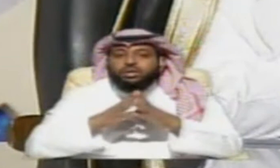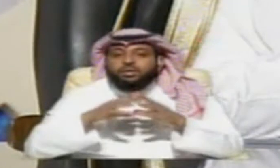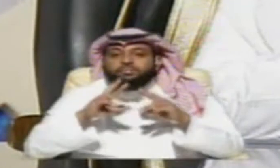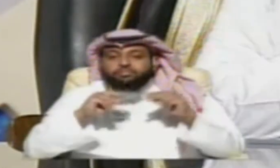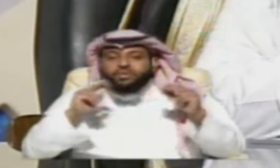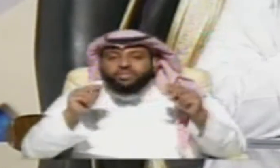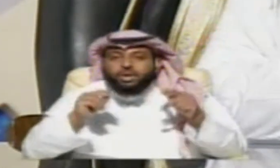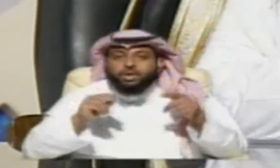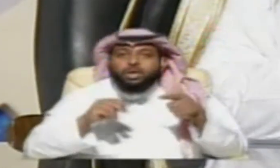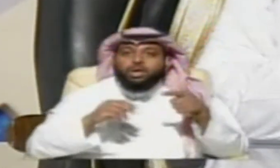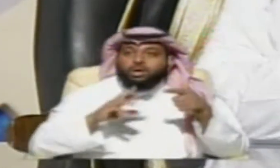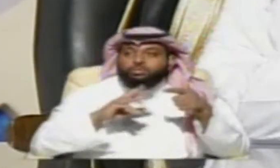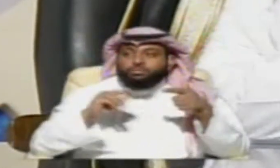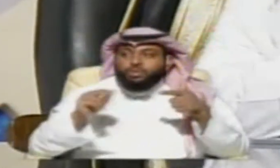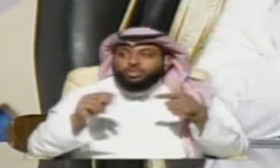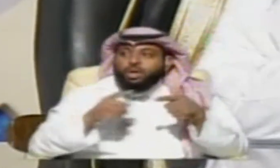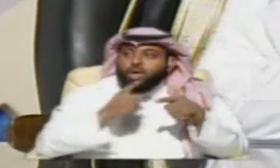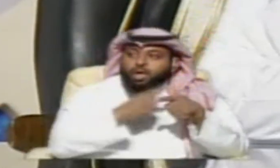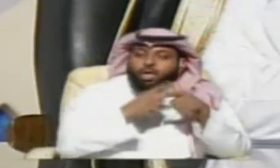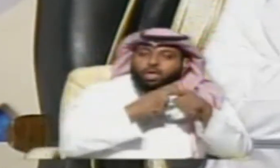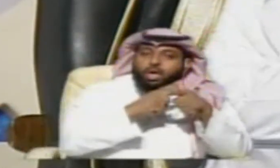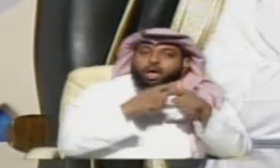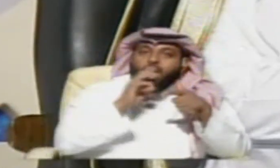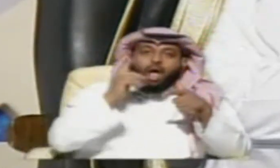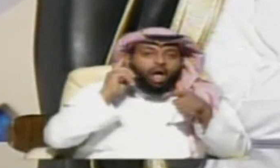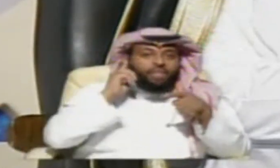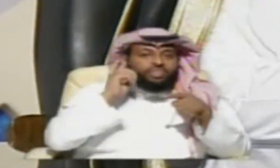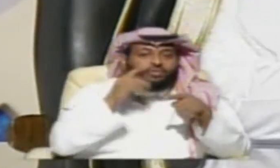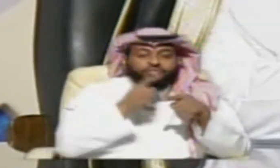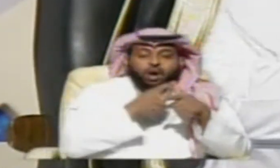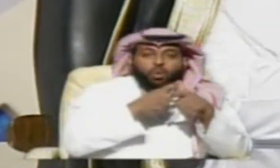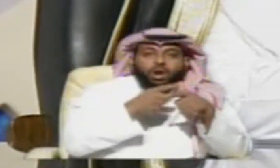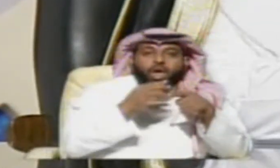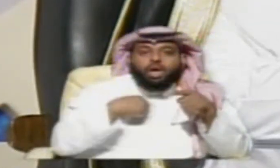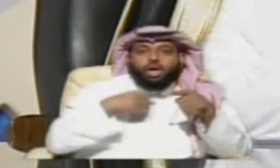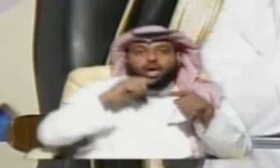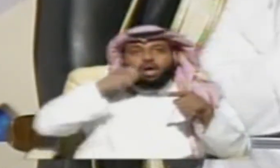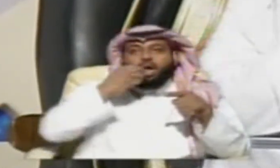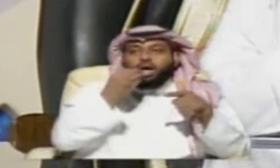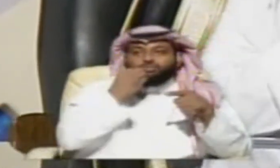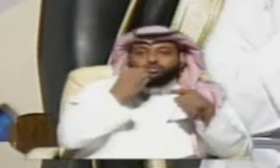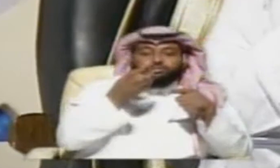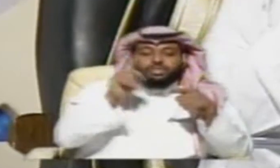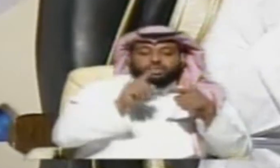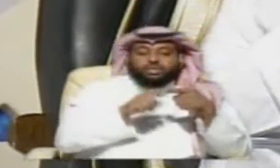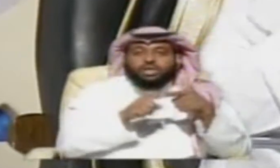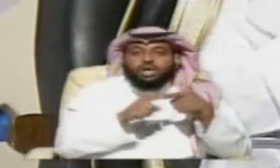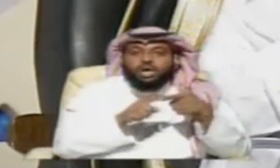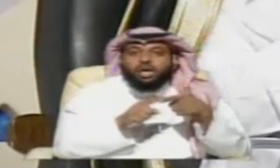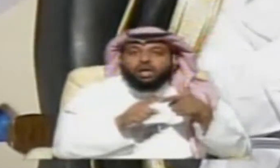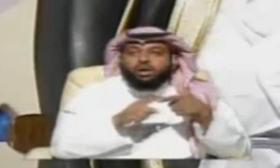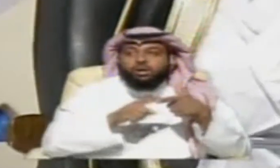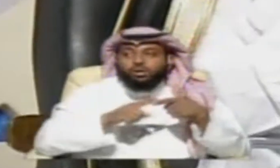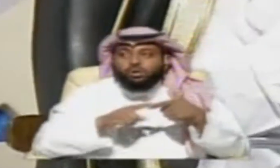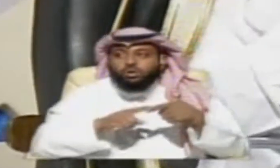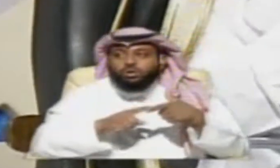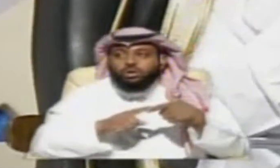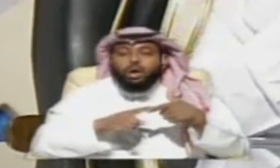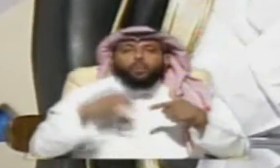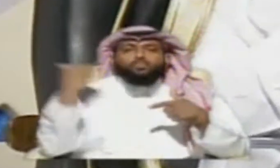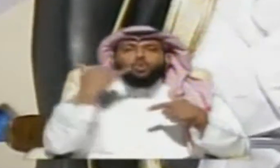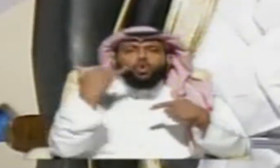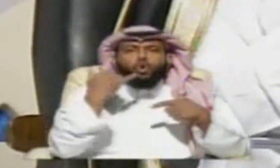يمسك ثم يؤذن المؤذن الثاني لأجل الصلاة، صلاة الفجر، هذا غير صحيح. لأن الإمساك